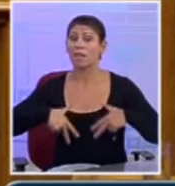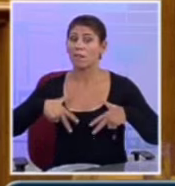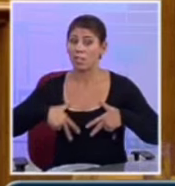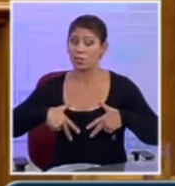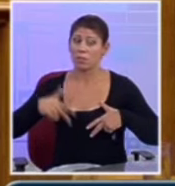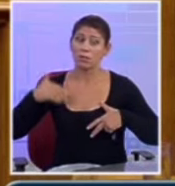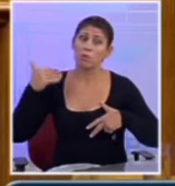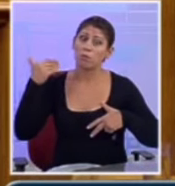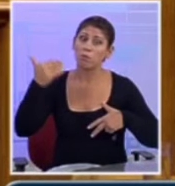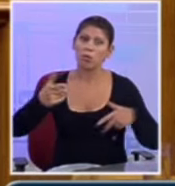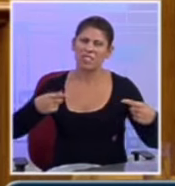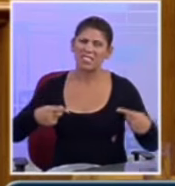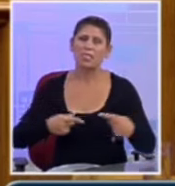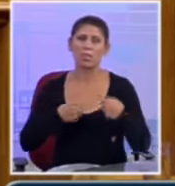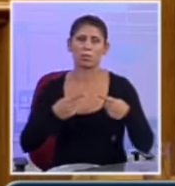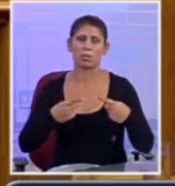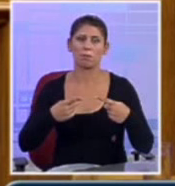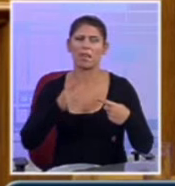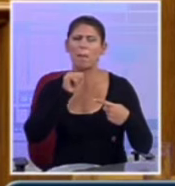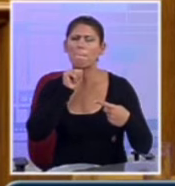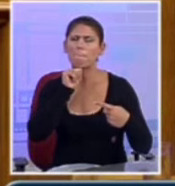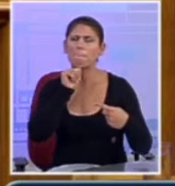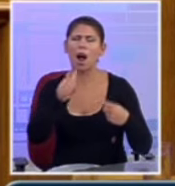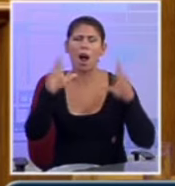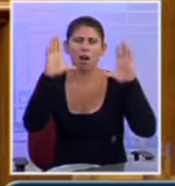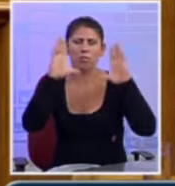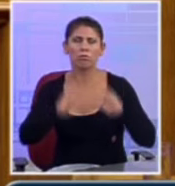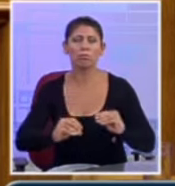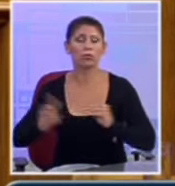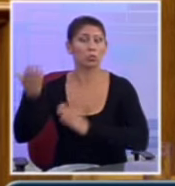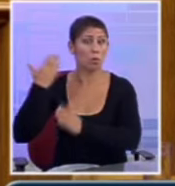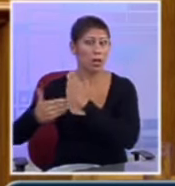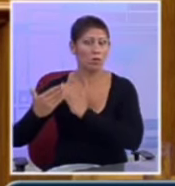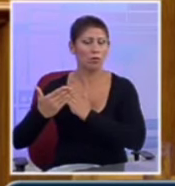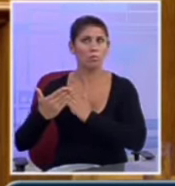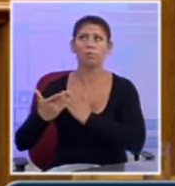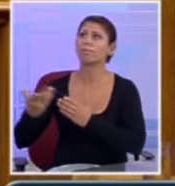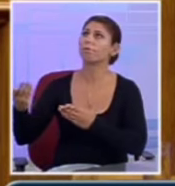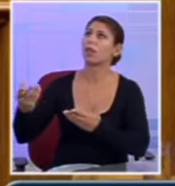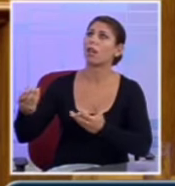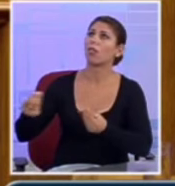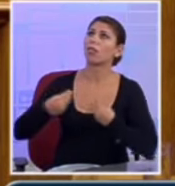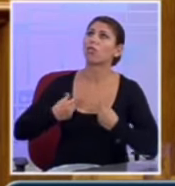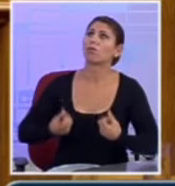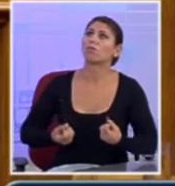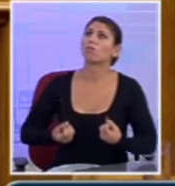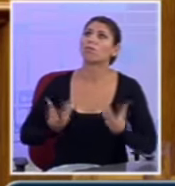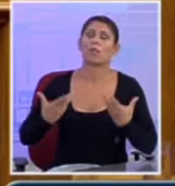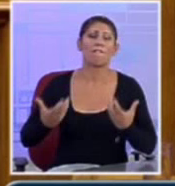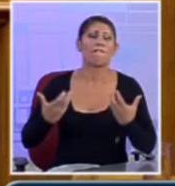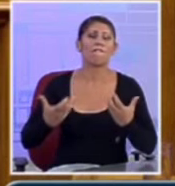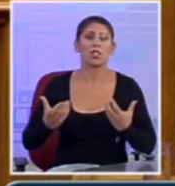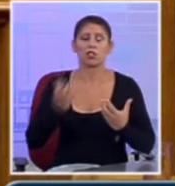θα συγκρουστεί με τη μαυρίλα του παλιού και θα φέρει νέο αέρα απελευθέρωσης,